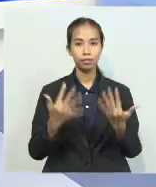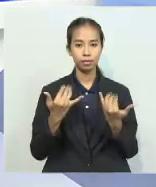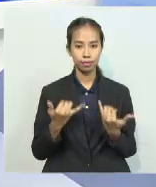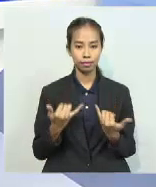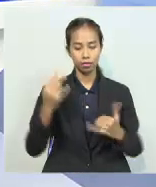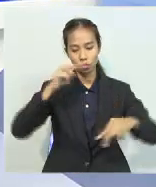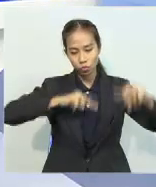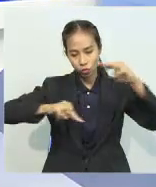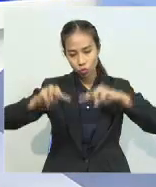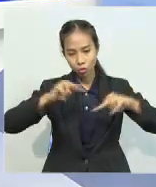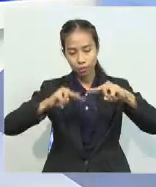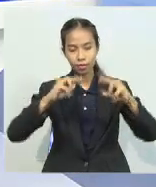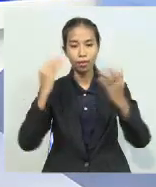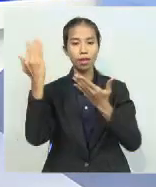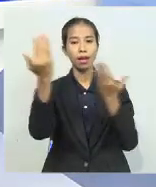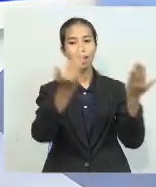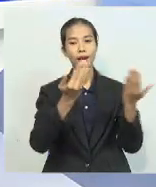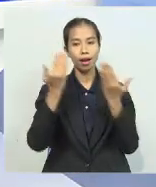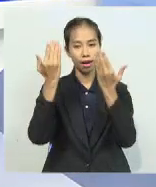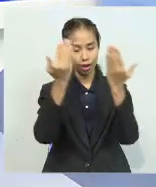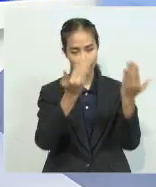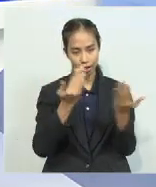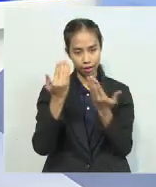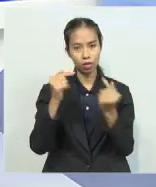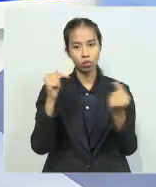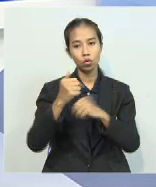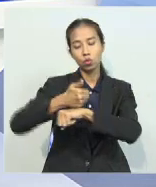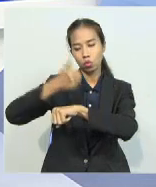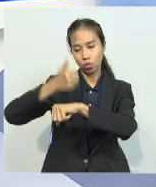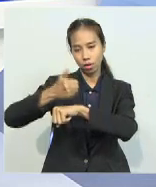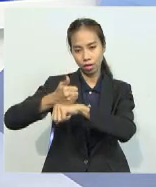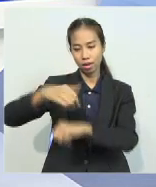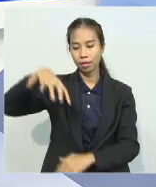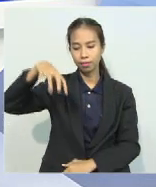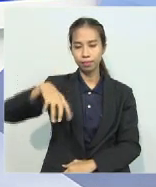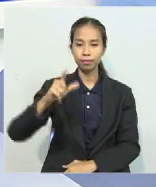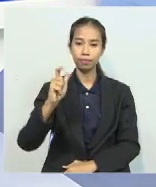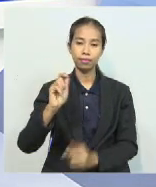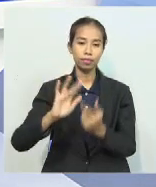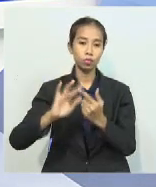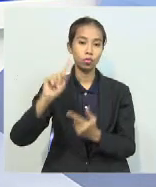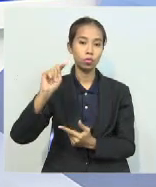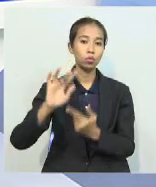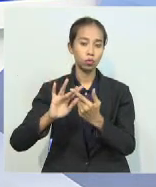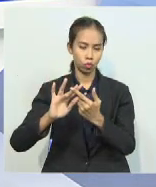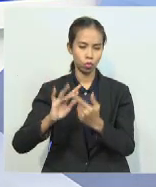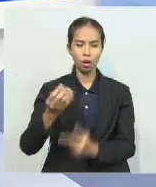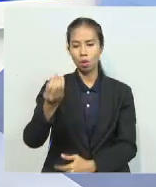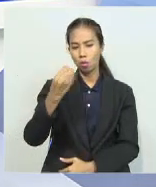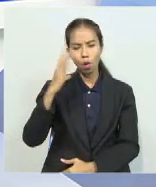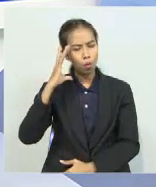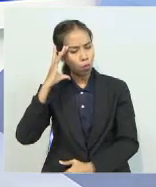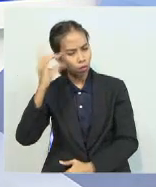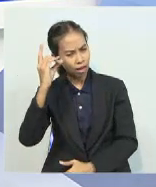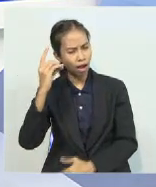ช่วงนี้นะคะจะไปตรวจสอบสภาพอากาศกับนายภูเวียงประคำมินอธิบดีกรมอุตุนิยมวิทยานะคะว่าอากาศที่เขาบอกว่าพรุ่งนี้เนี่